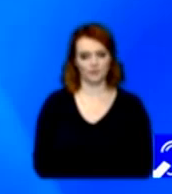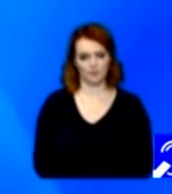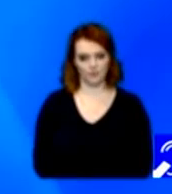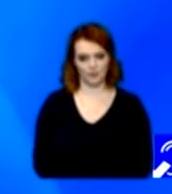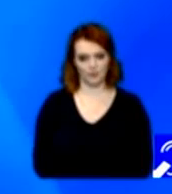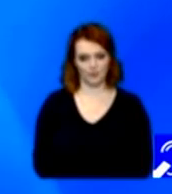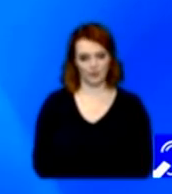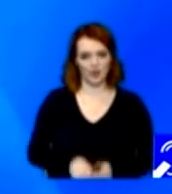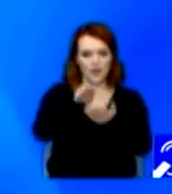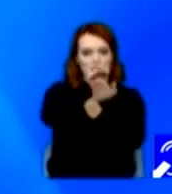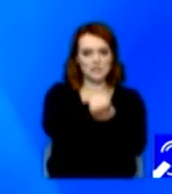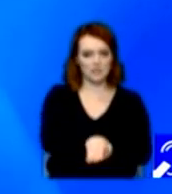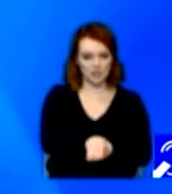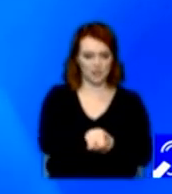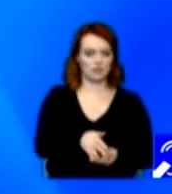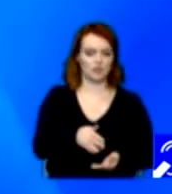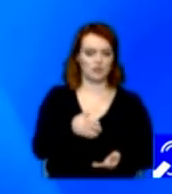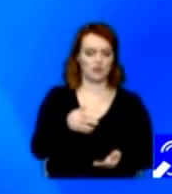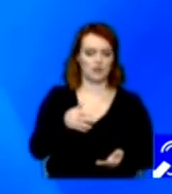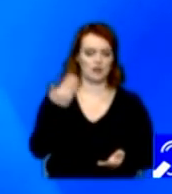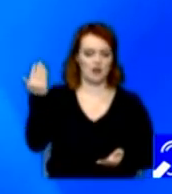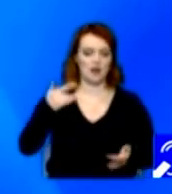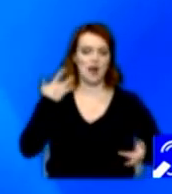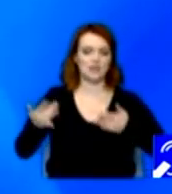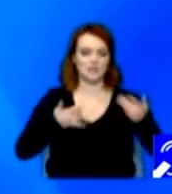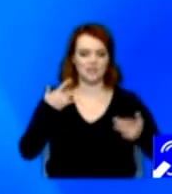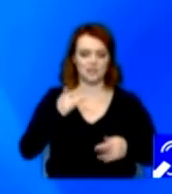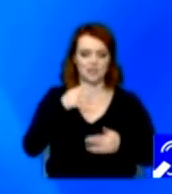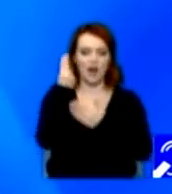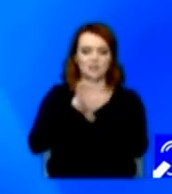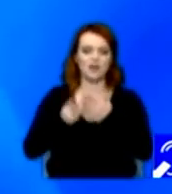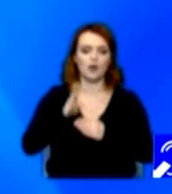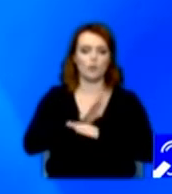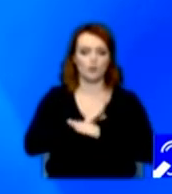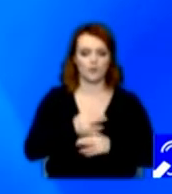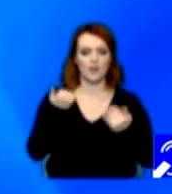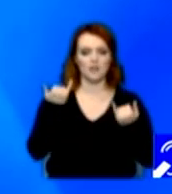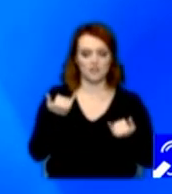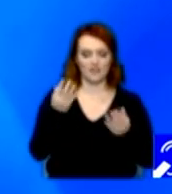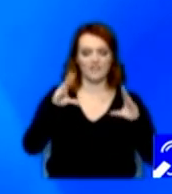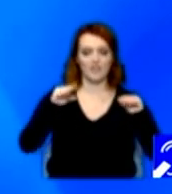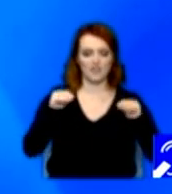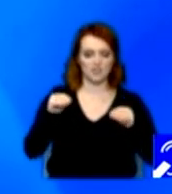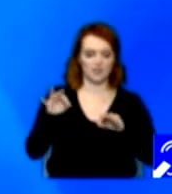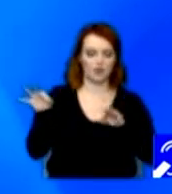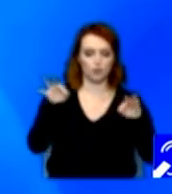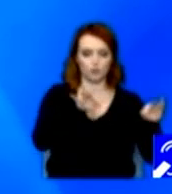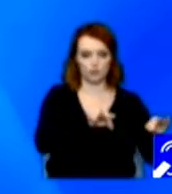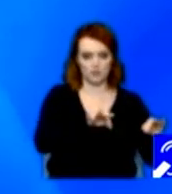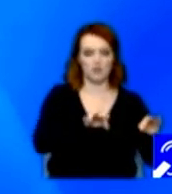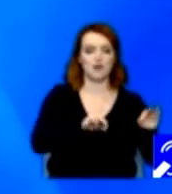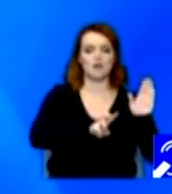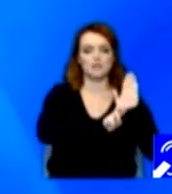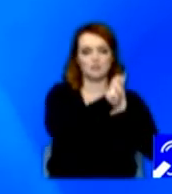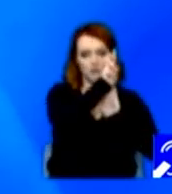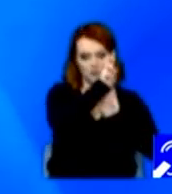hreanul cu corpul neînsuflețit al regretatei pictoriță Valentina Rusu Ciobanu a fost depuse în această seară la biserica Sfânta Teodora de